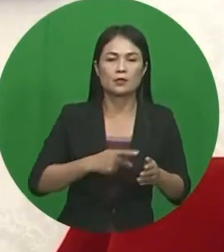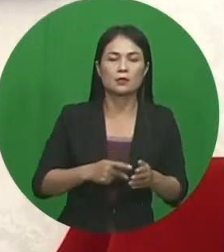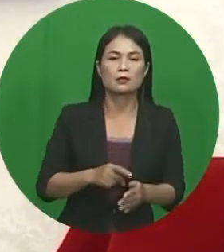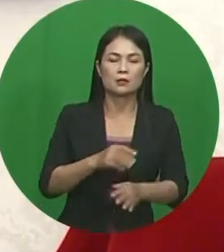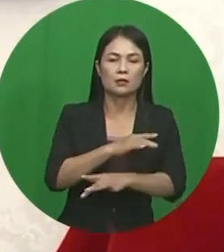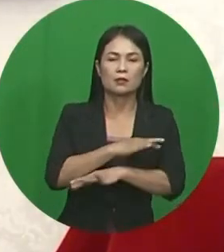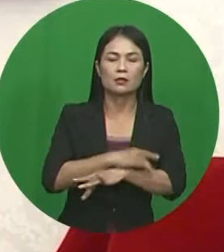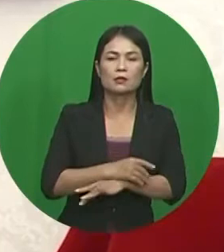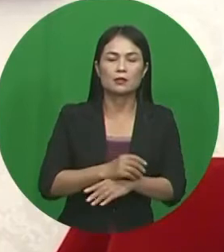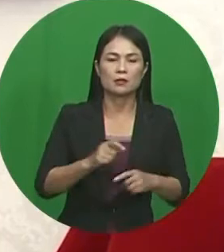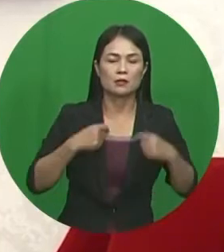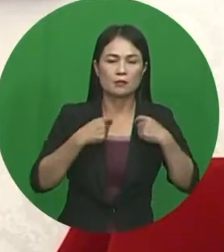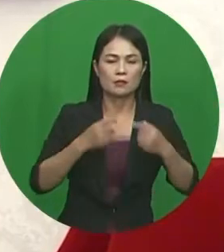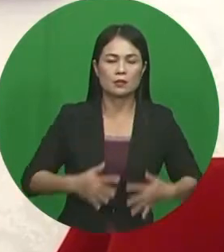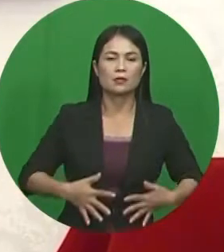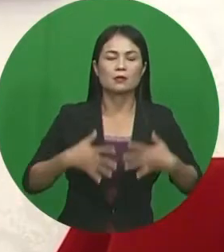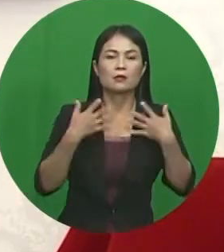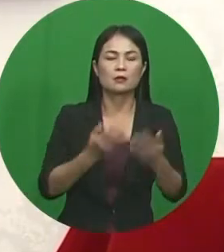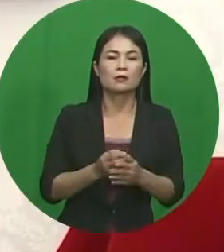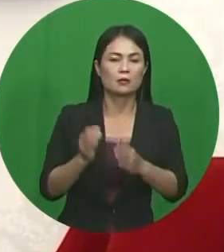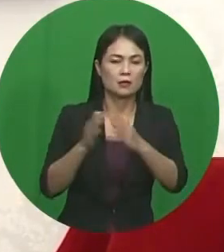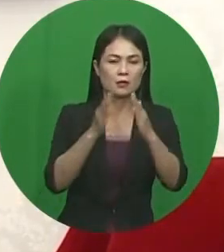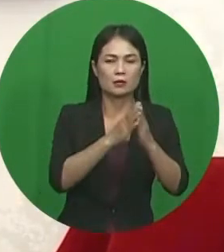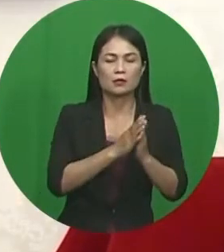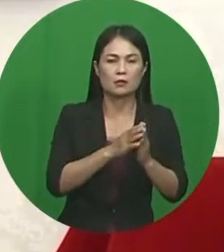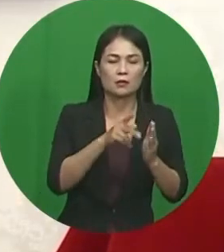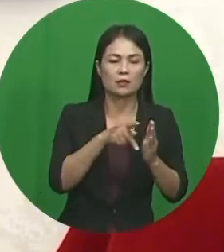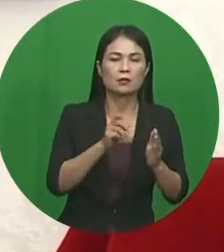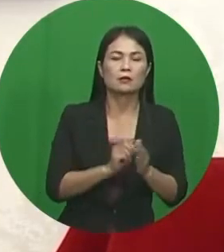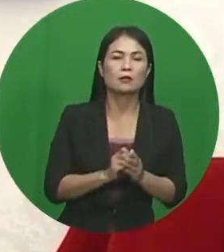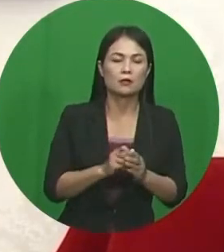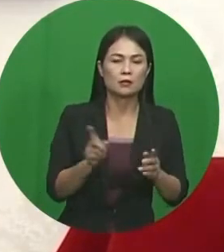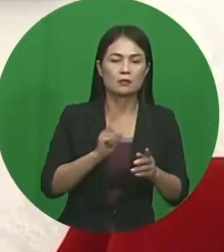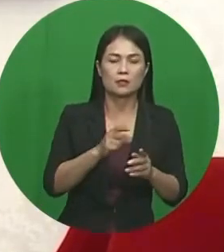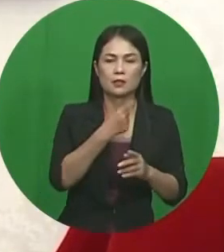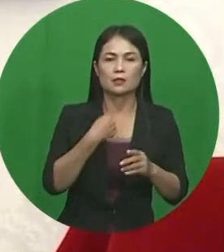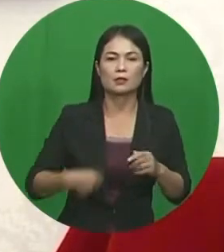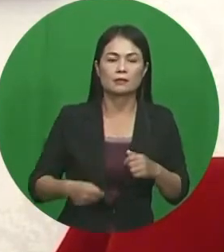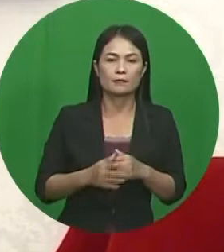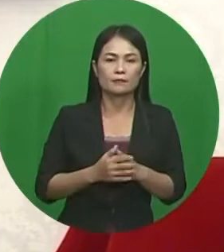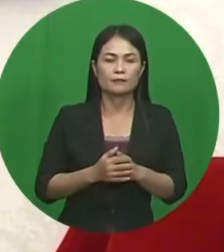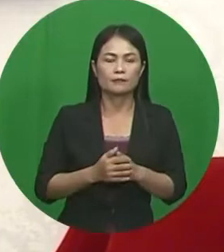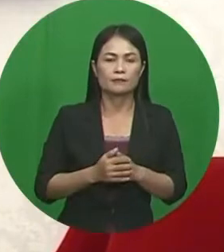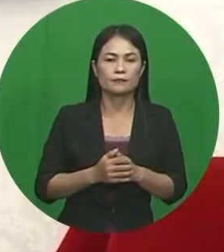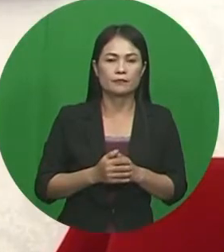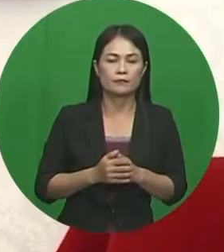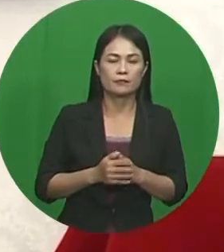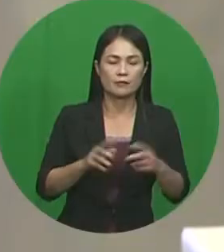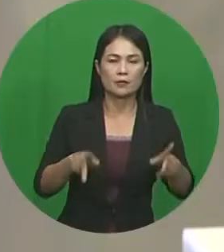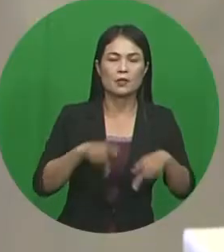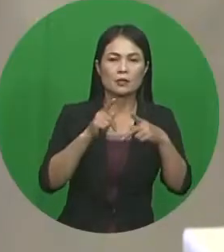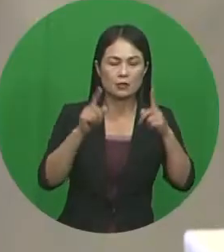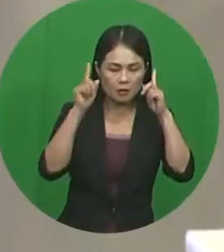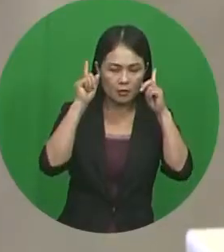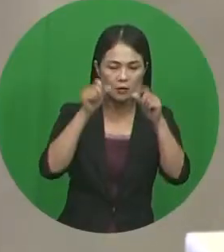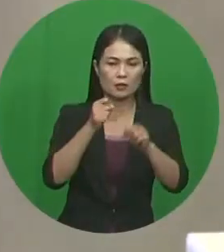យព្យាបាលព្រះរាជសុខភាពនៅរដ្ឋធានីប៉េកាំងនៃសាធារណរដ្ឋប្រជាមានិតចិនក្នុងឱកាសនោះអាយ